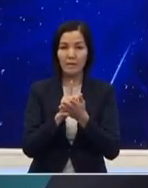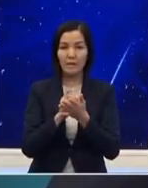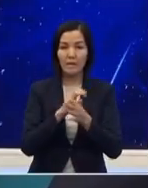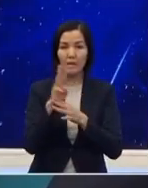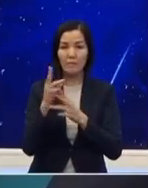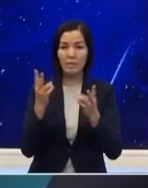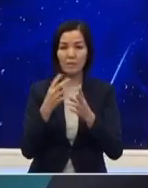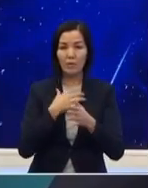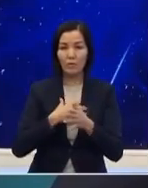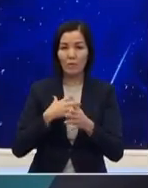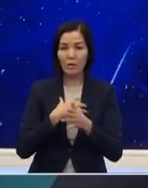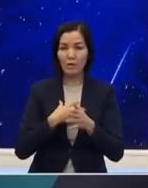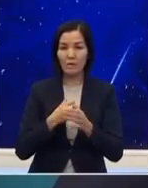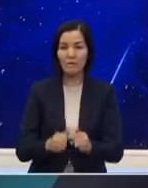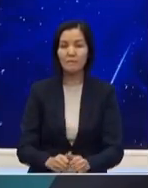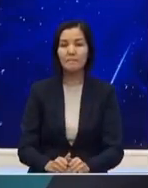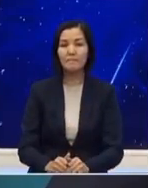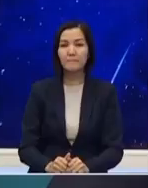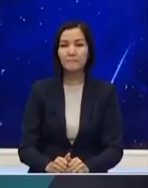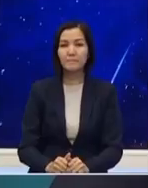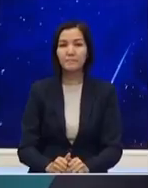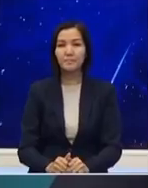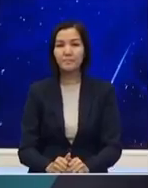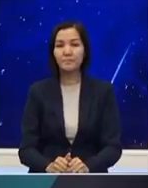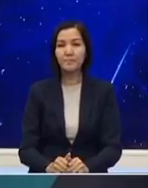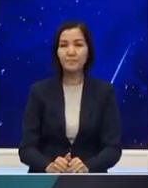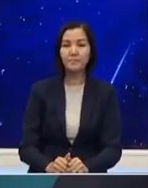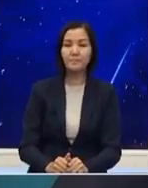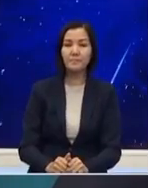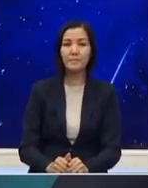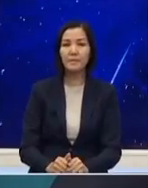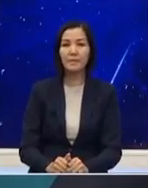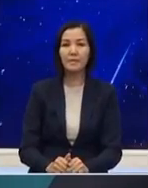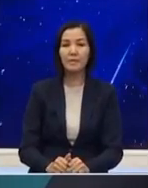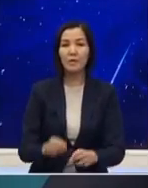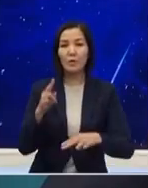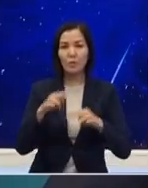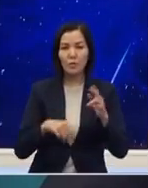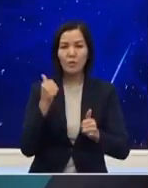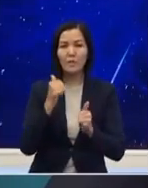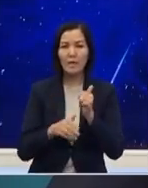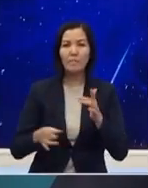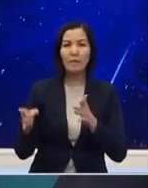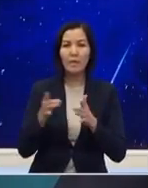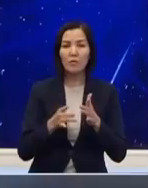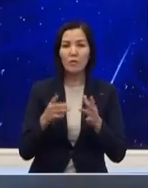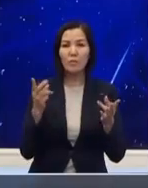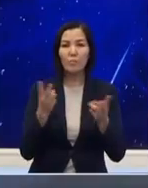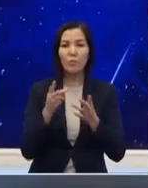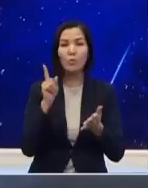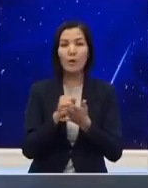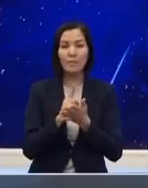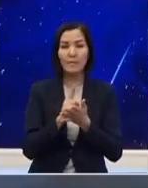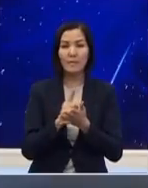Все салындырды. То, что я говорил, вот такие вот застройки в каждом районе должен быть вот это.